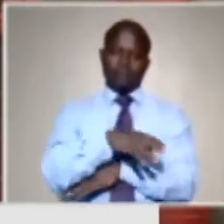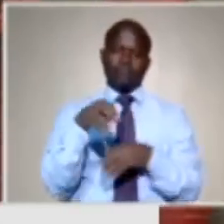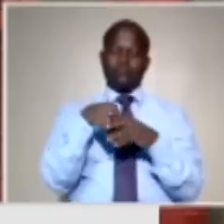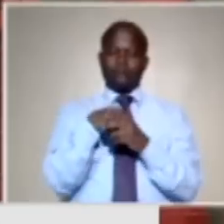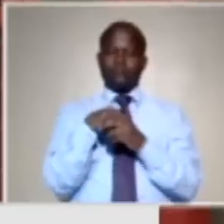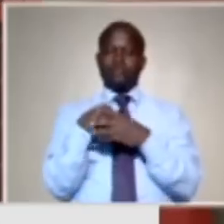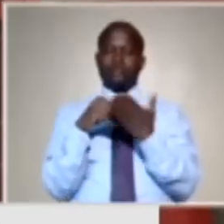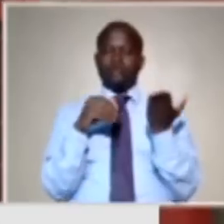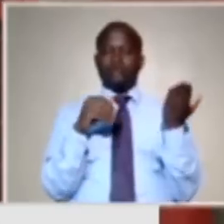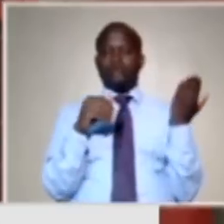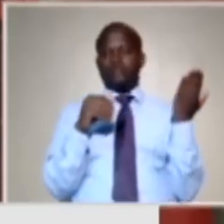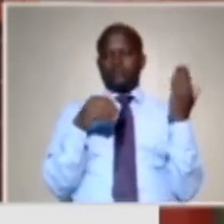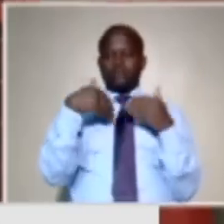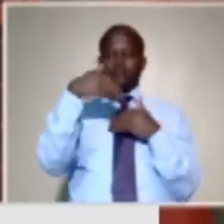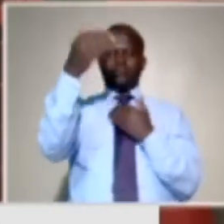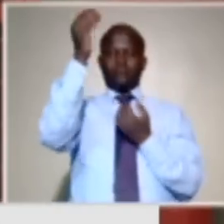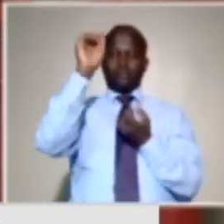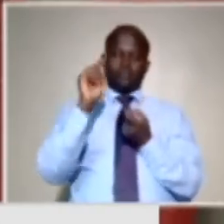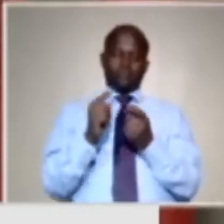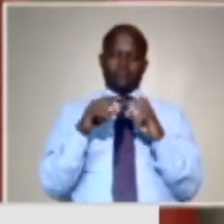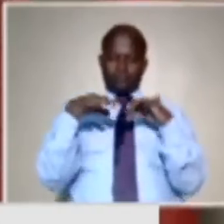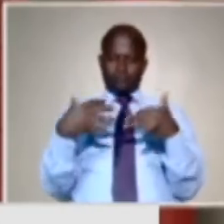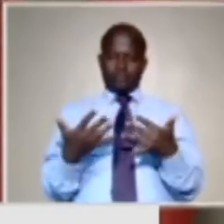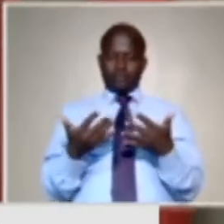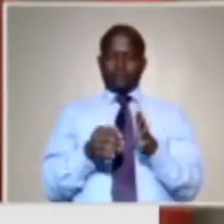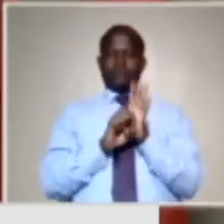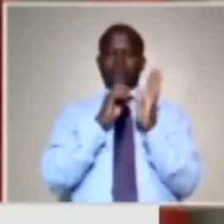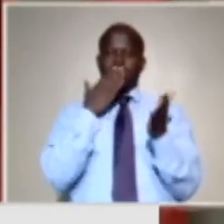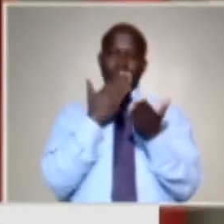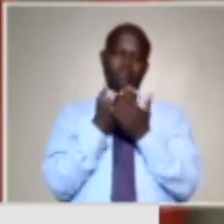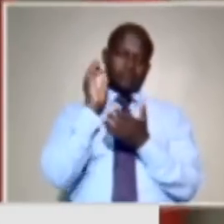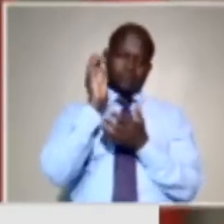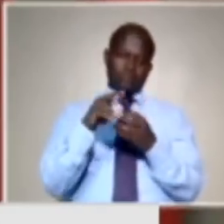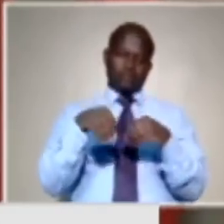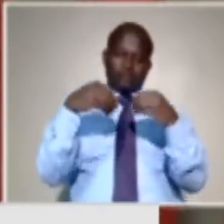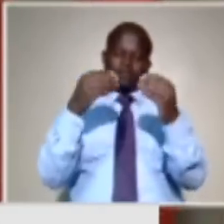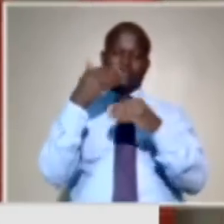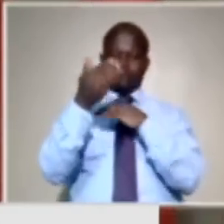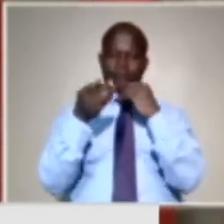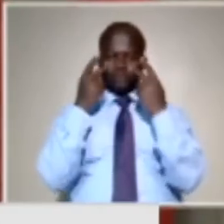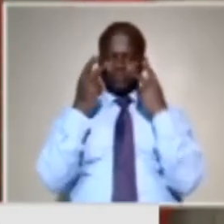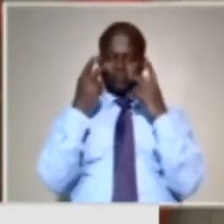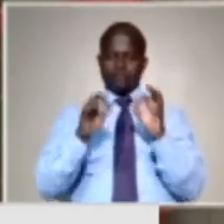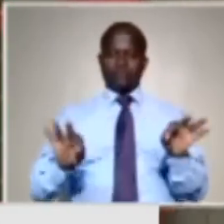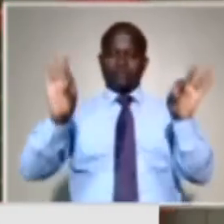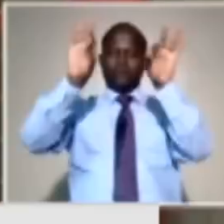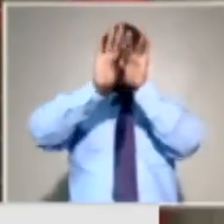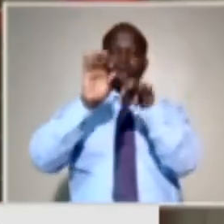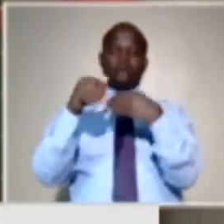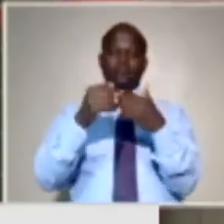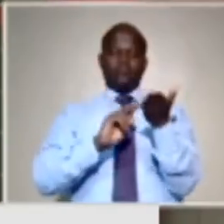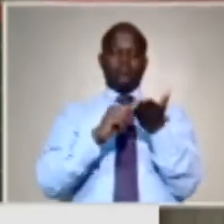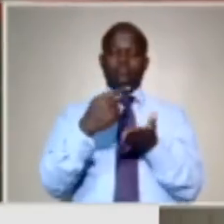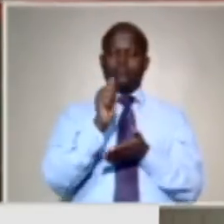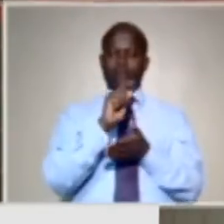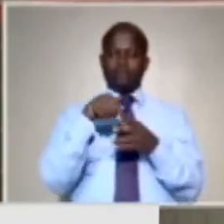dukikije byagiye bigabanuka, ngira ngo ni urugero rwiza tuzaba tubahaye, bakabona akamaro ko gukoresha gaze